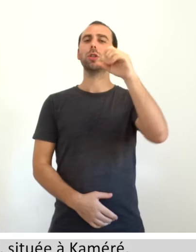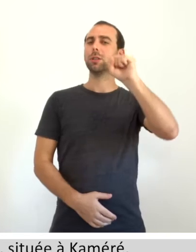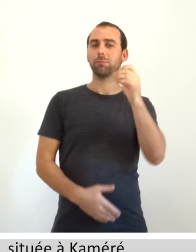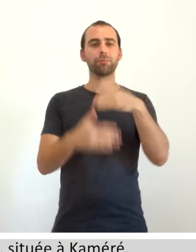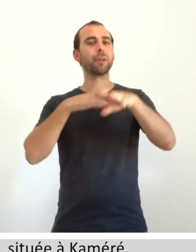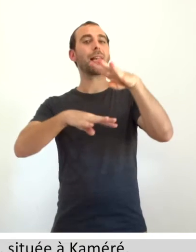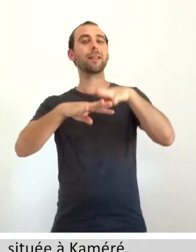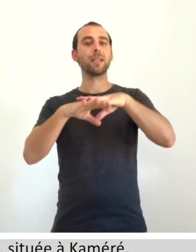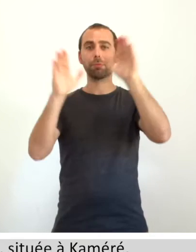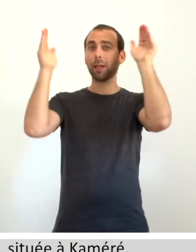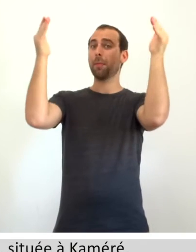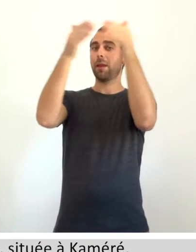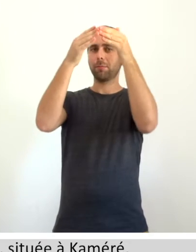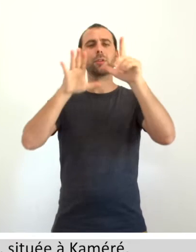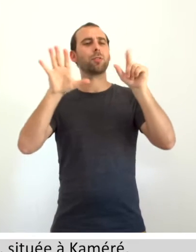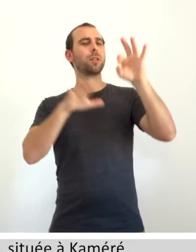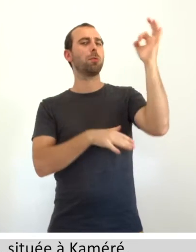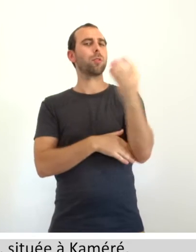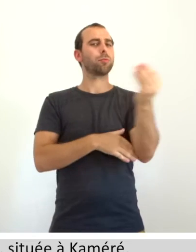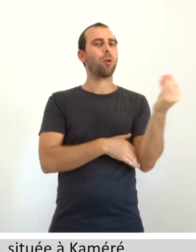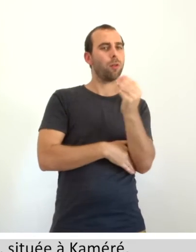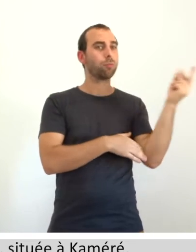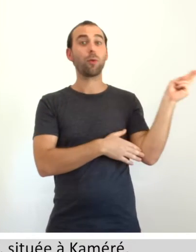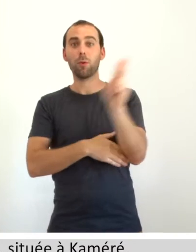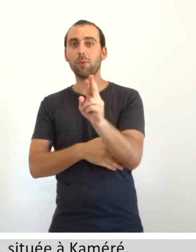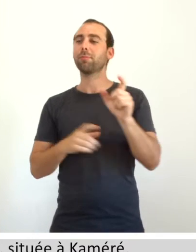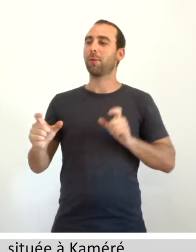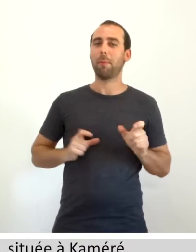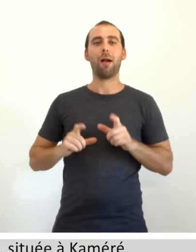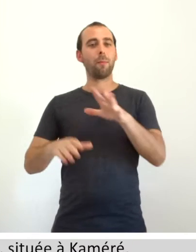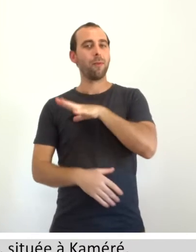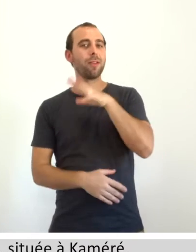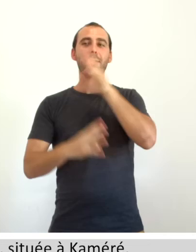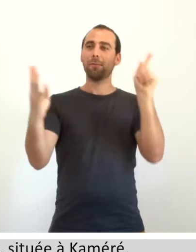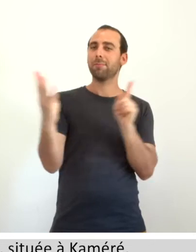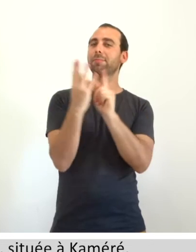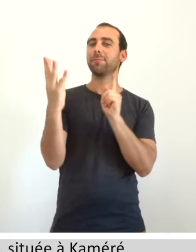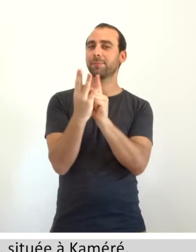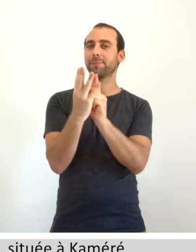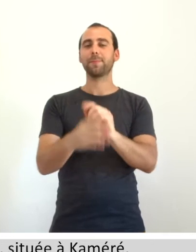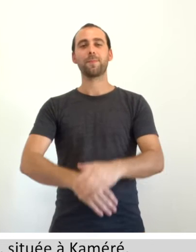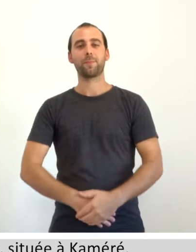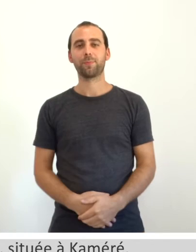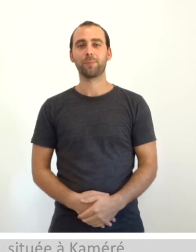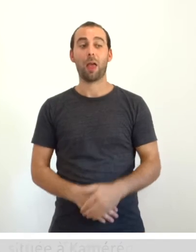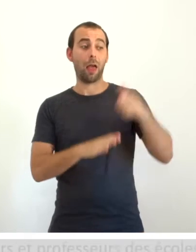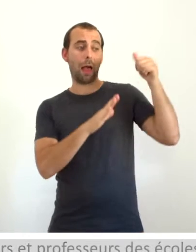à Gustave-Lodz, situé à Caméré. 70% des enfants ont retrouvé leurs camarades et